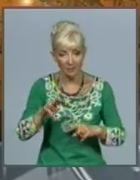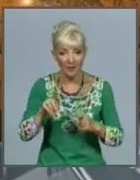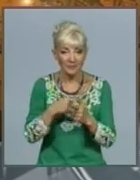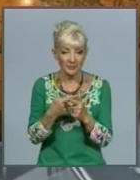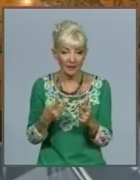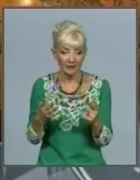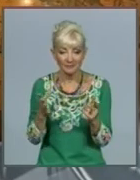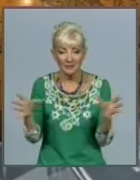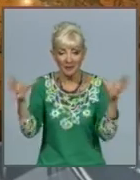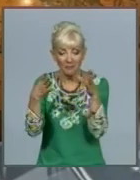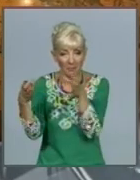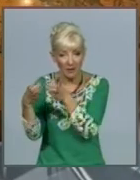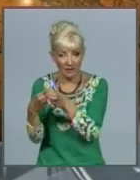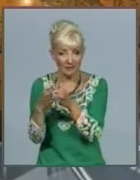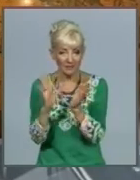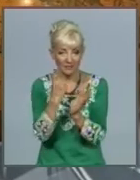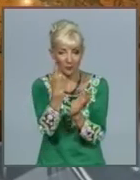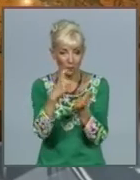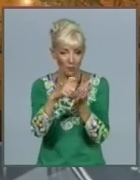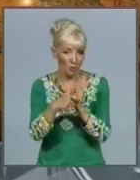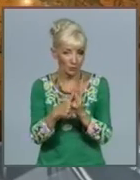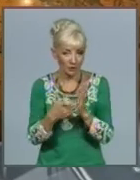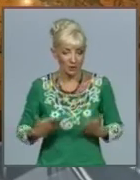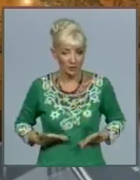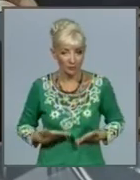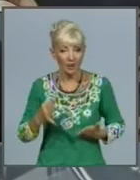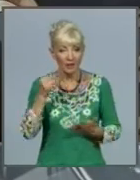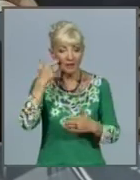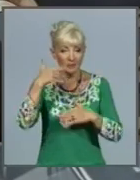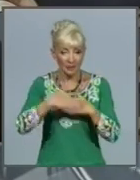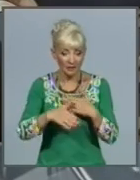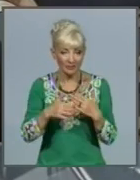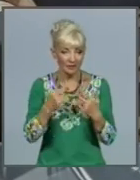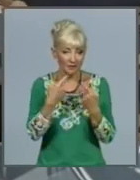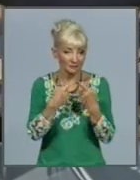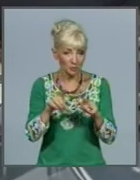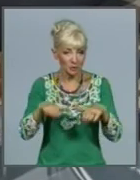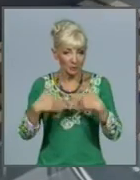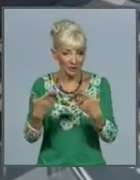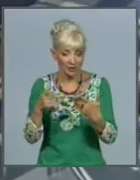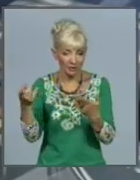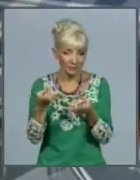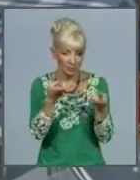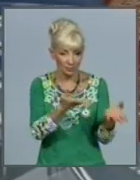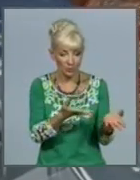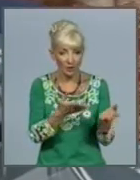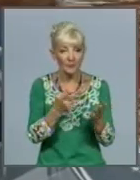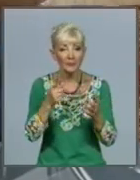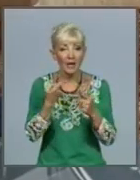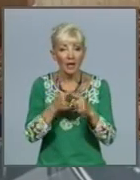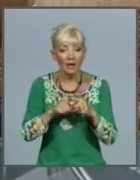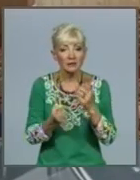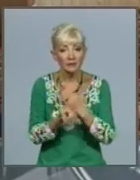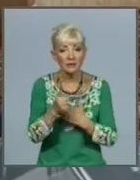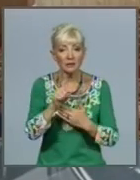объект недвижимости, и, соответственно, излишнее предложение на рынке возникает. Також профіцит виник через те, що подобові квартири вийшли